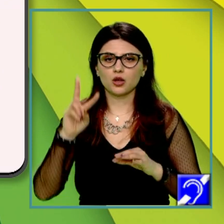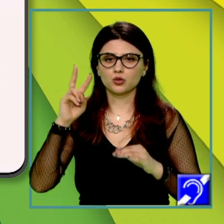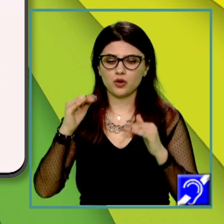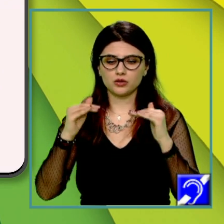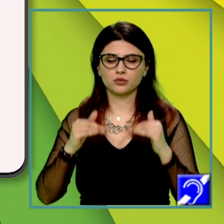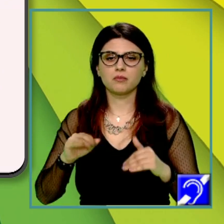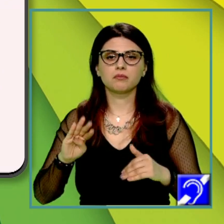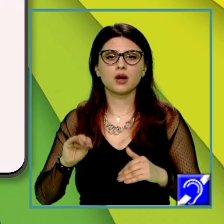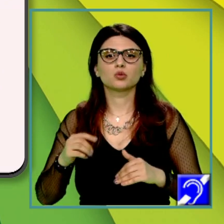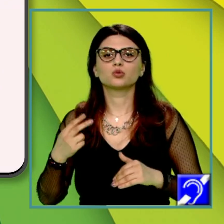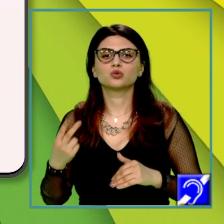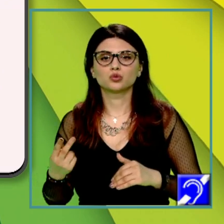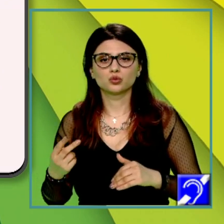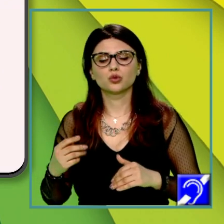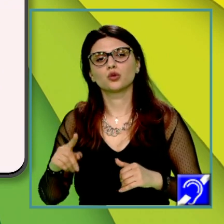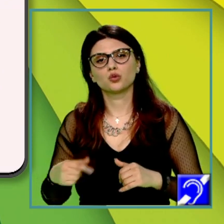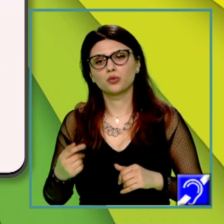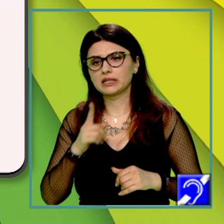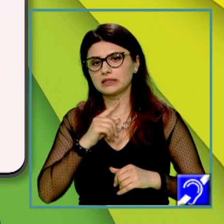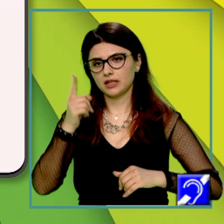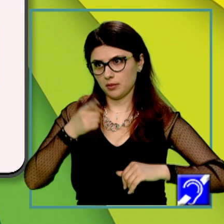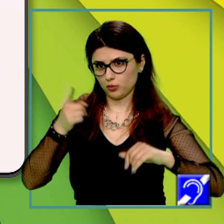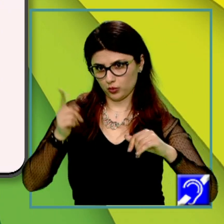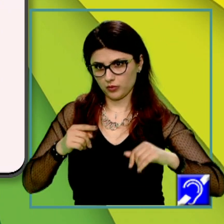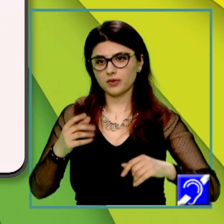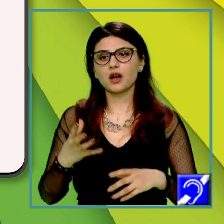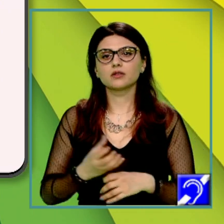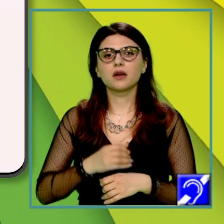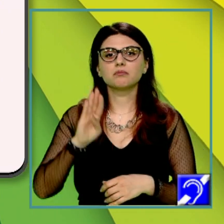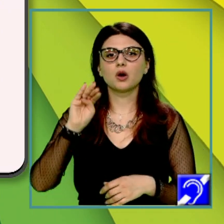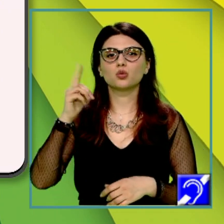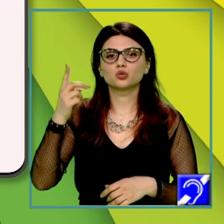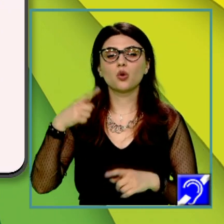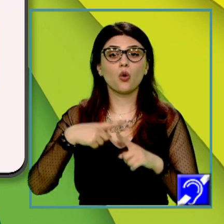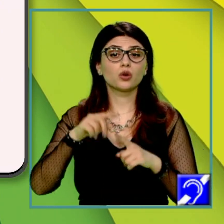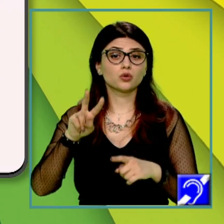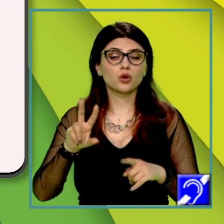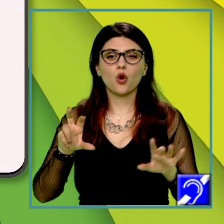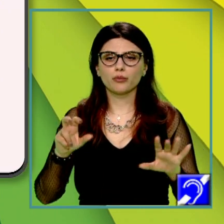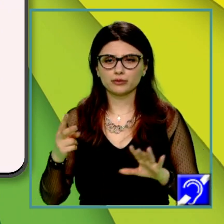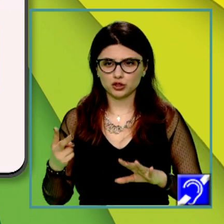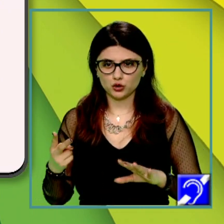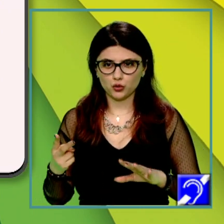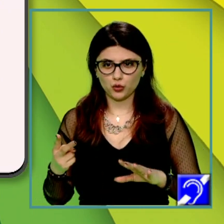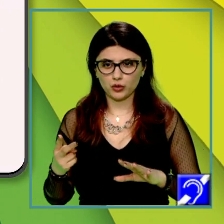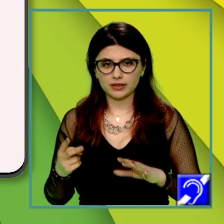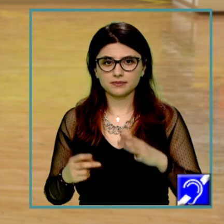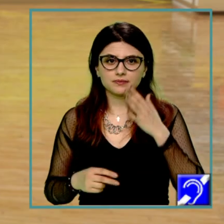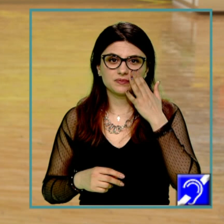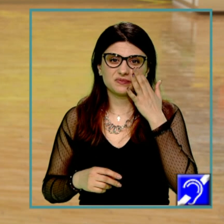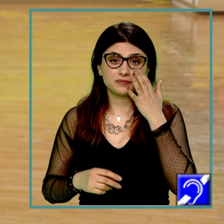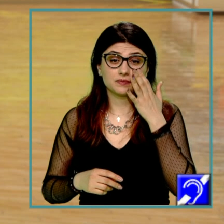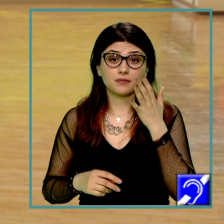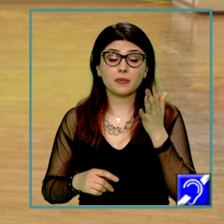41 după ce facem simplificările obținem 41 ori doi egal cu 82